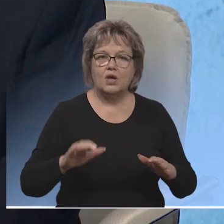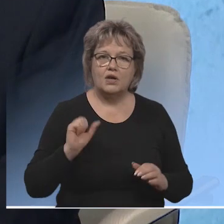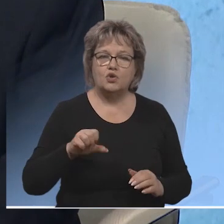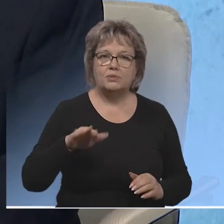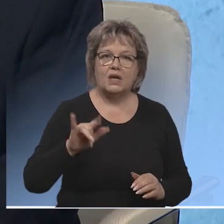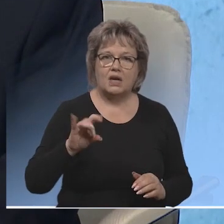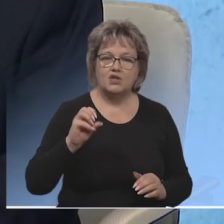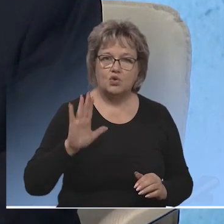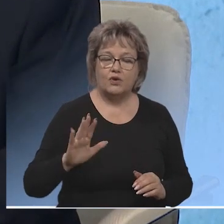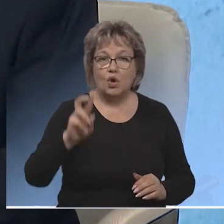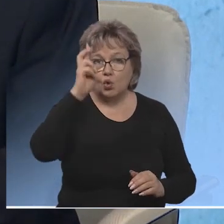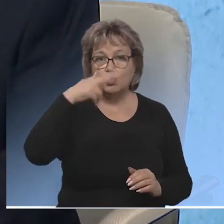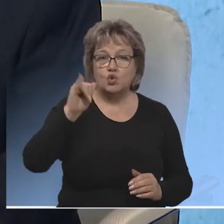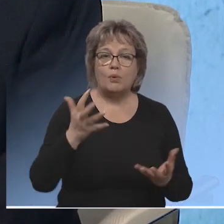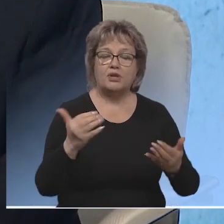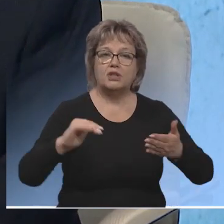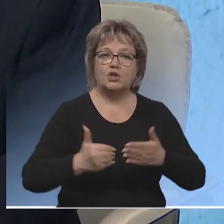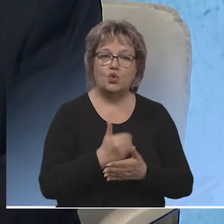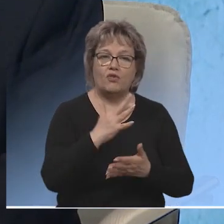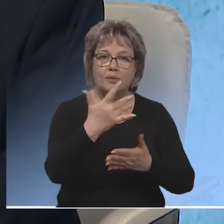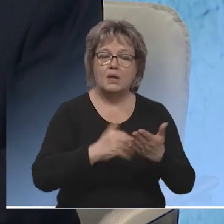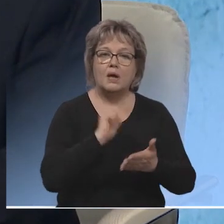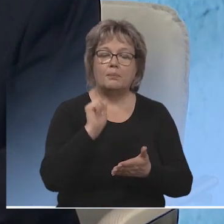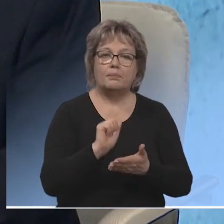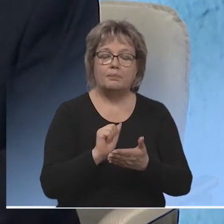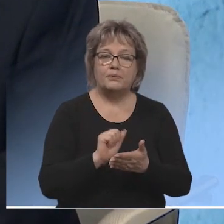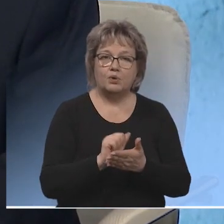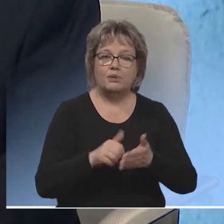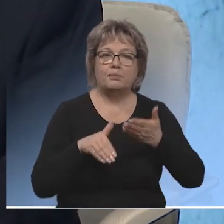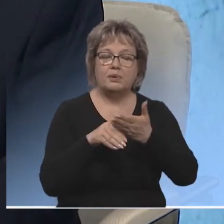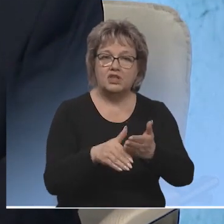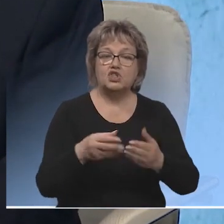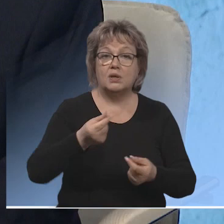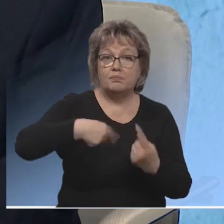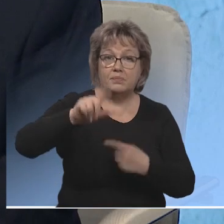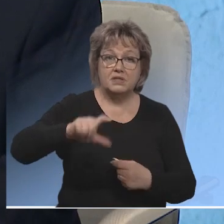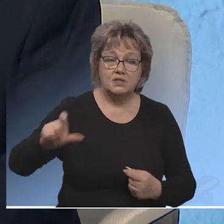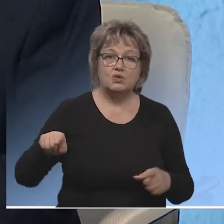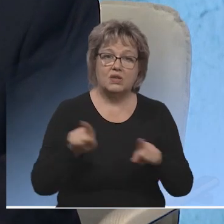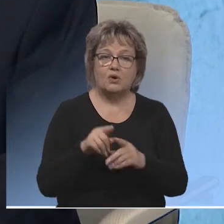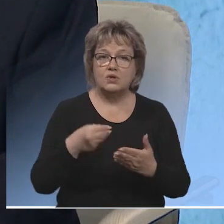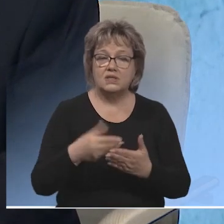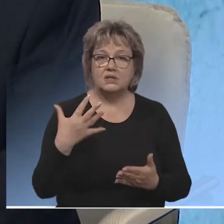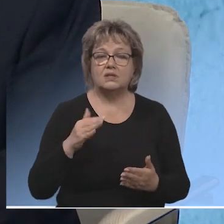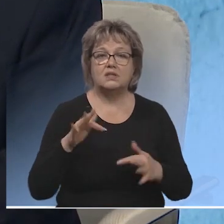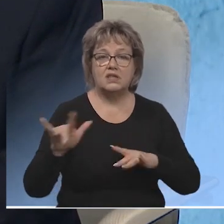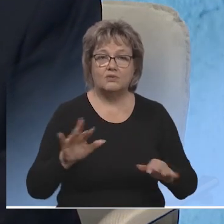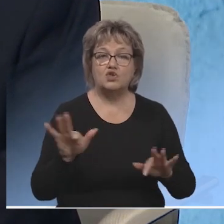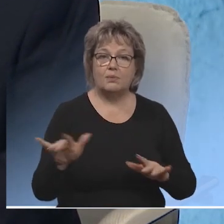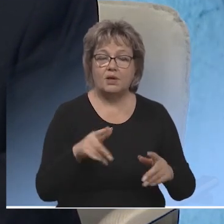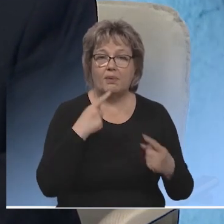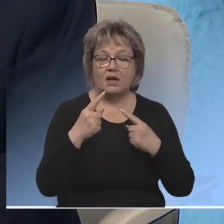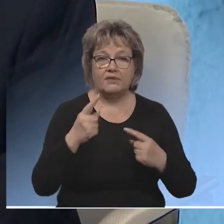Здравствуйте, в студии Артем Тарасов. Госдума приняла новый пакет мер поддержки бизнеса. О них, а также об оценке действующих мер поговорим